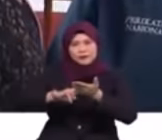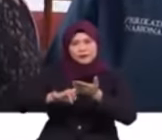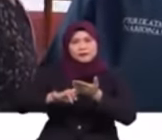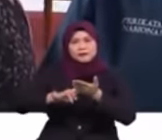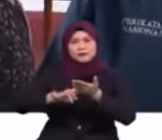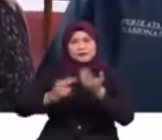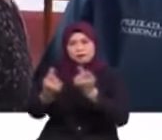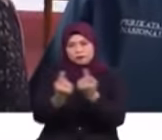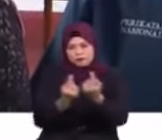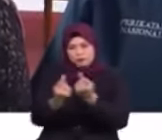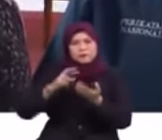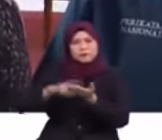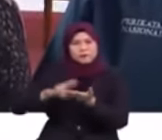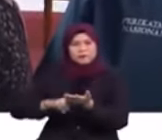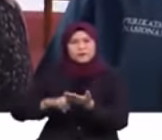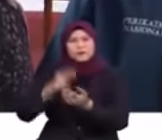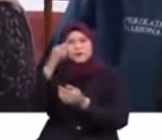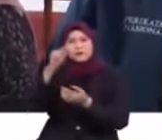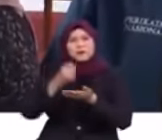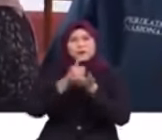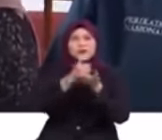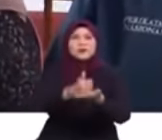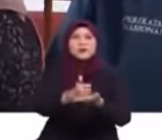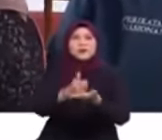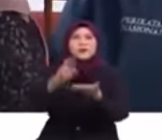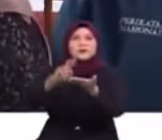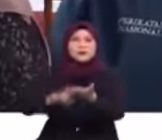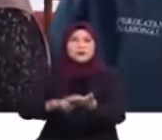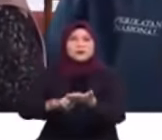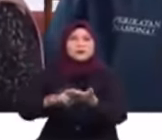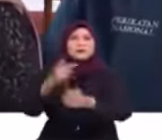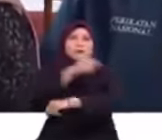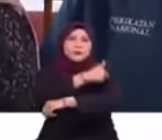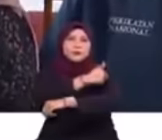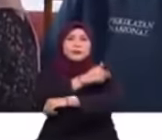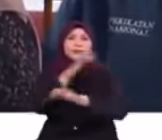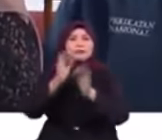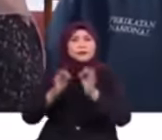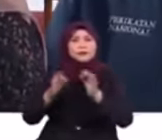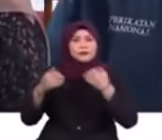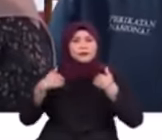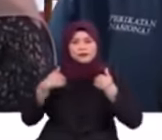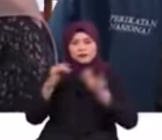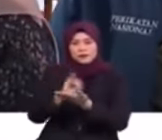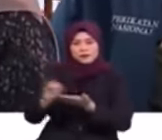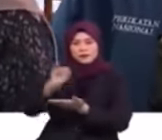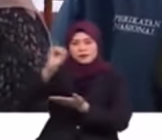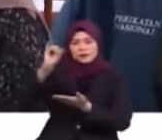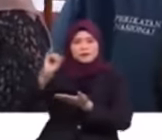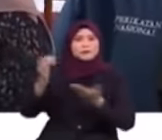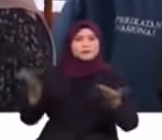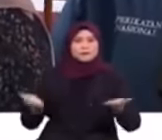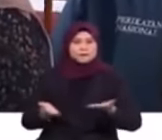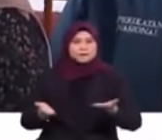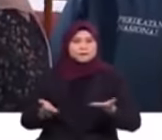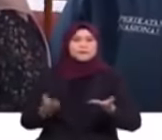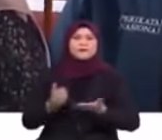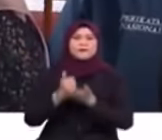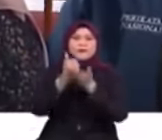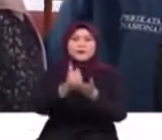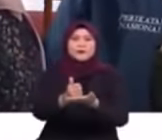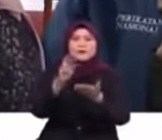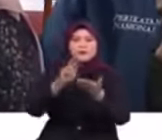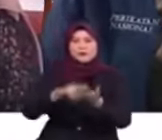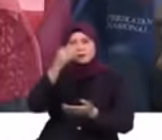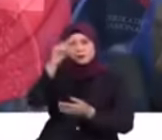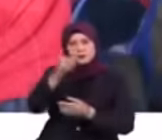pencurian kita ambil inisiatif juga untuk Tolong bantukan daftarkan berikut sekiranya mereka dibawa Dedes itu sedikit er jadi kita Tolong daftarkan untuk